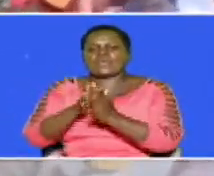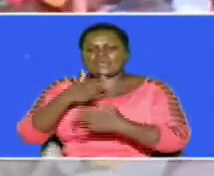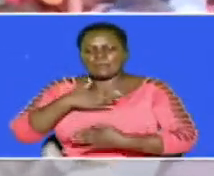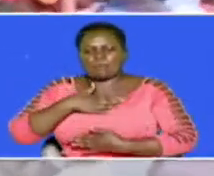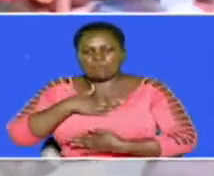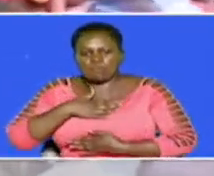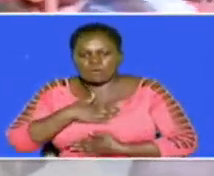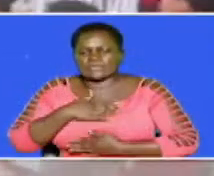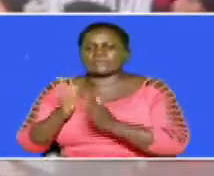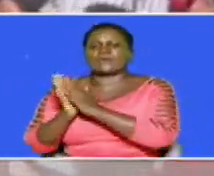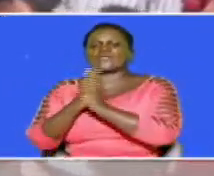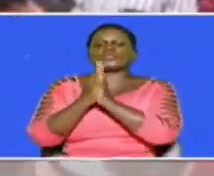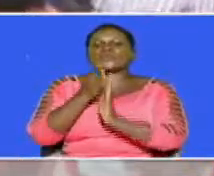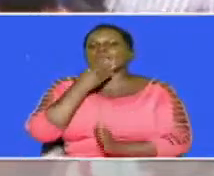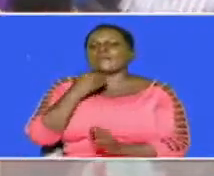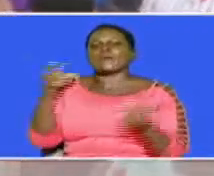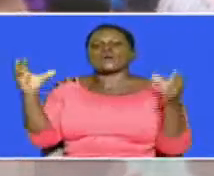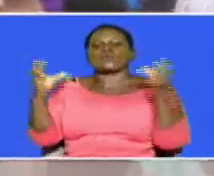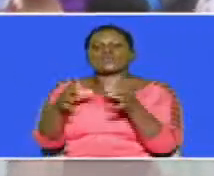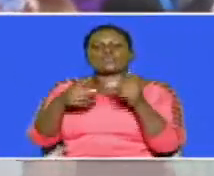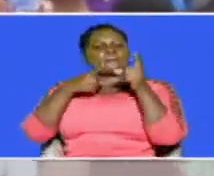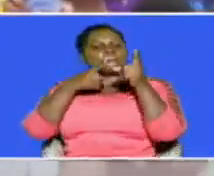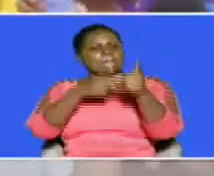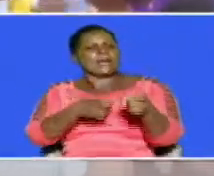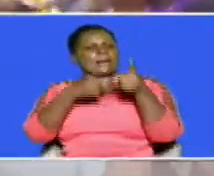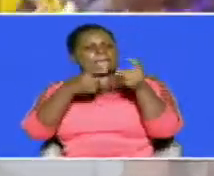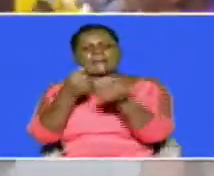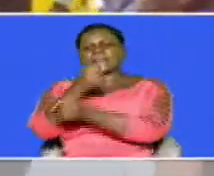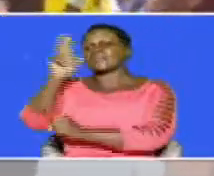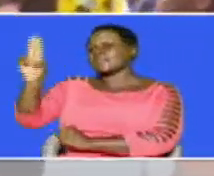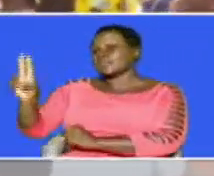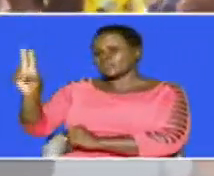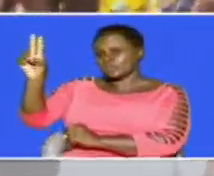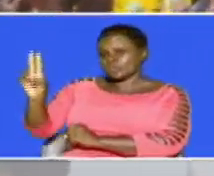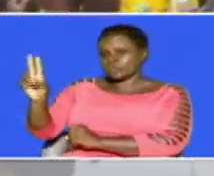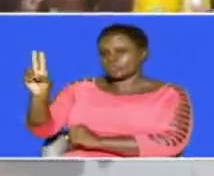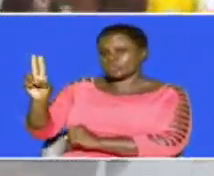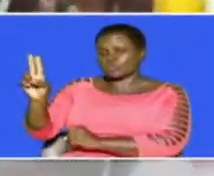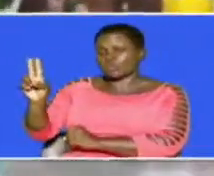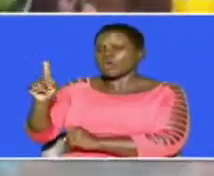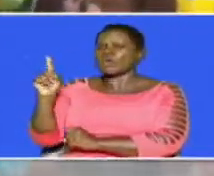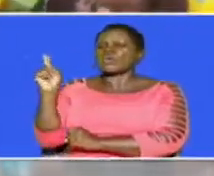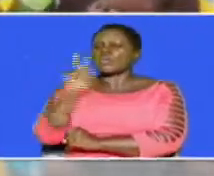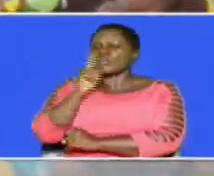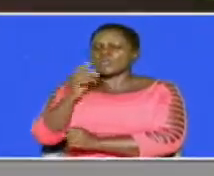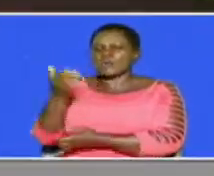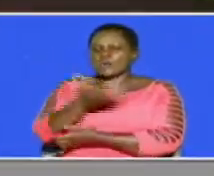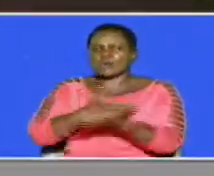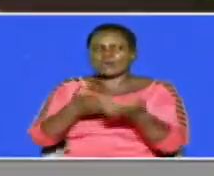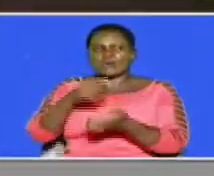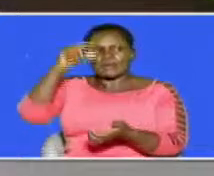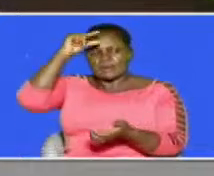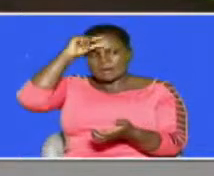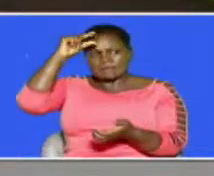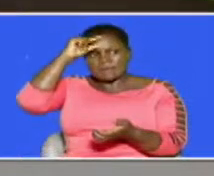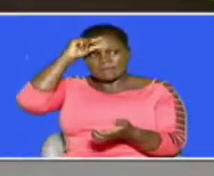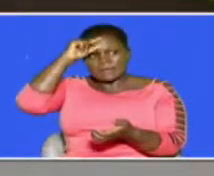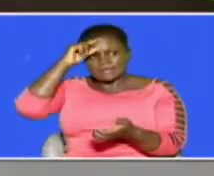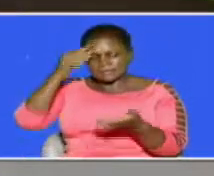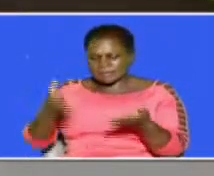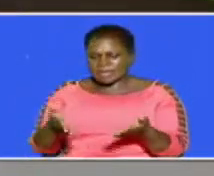mheshimiwa wa kitandawili. The team also took a swipe at President Uhuru Kenyatta for the harsh economic times. Serikali ya Kenya Kwanza ni